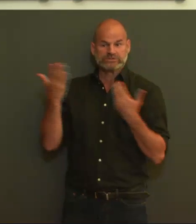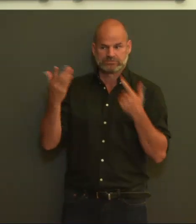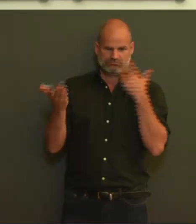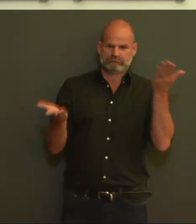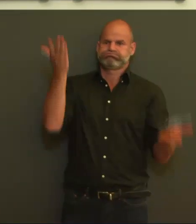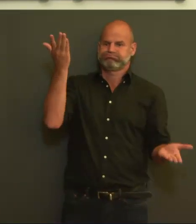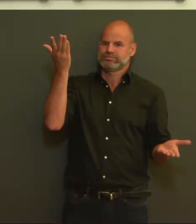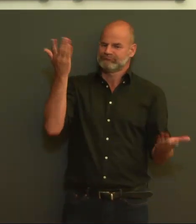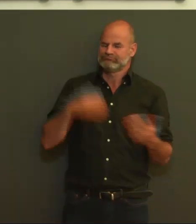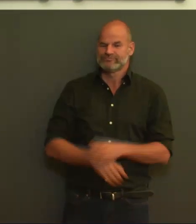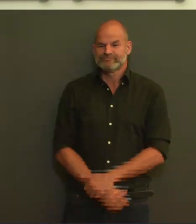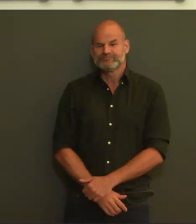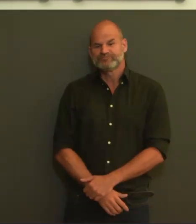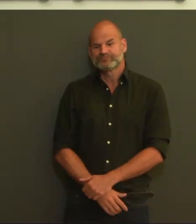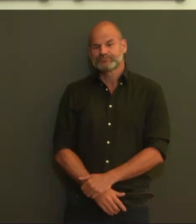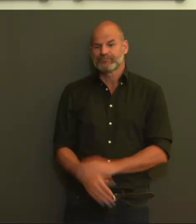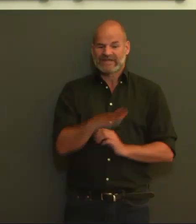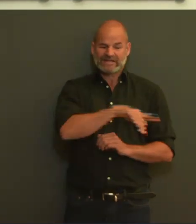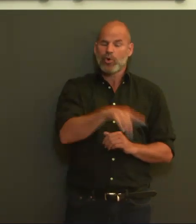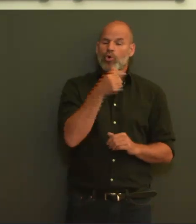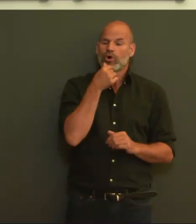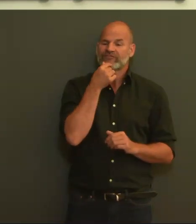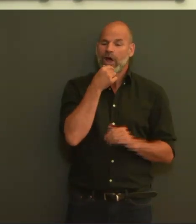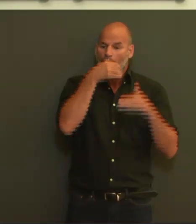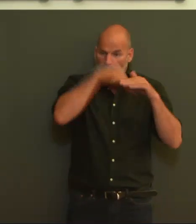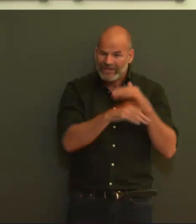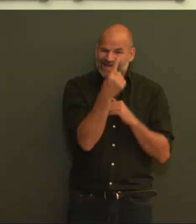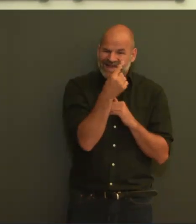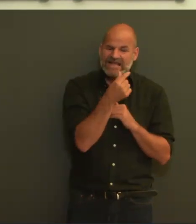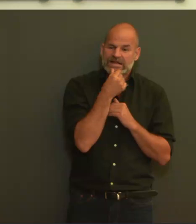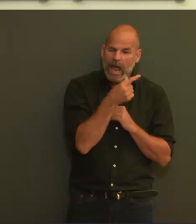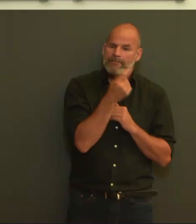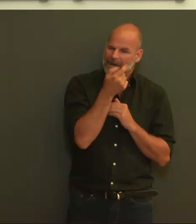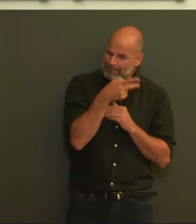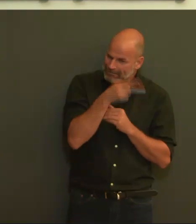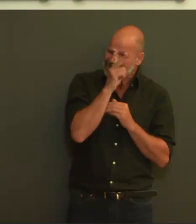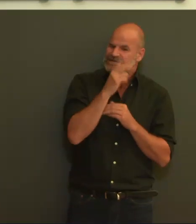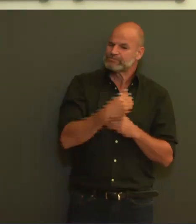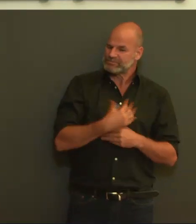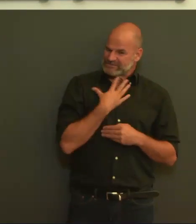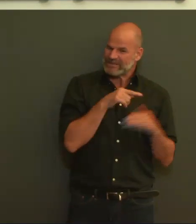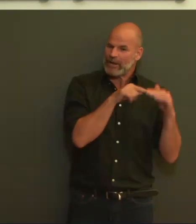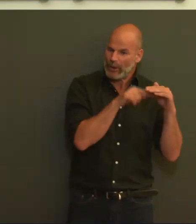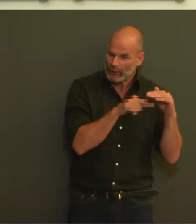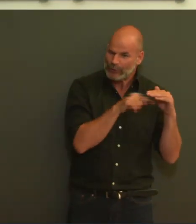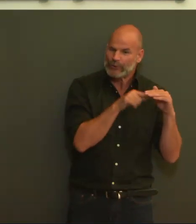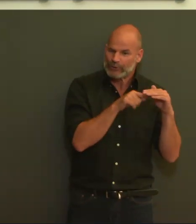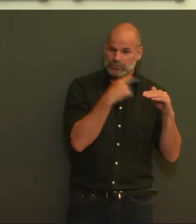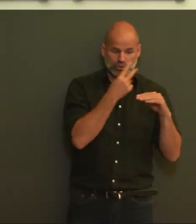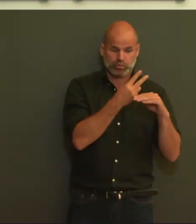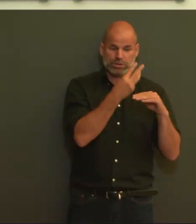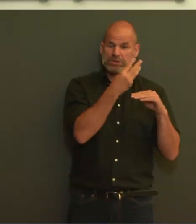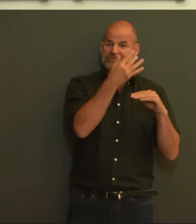de kinderen jonger dan 1 jaar, maar bij de kinderen van 1, 2, 3 jaar is het zeer laag en dan neemt